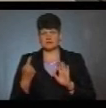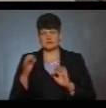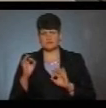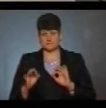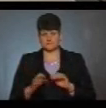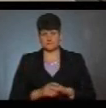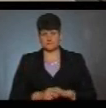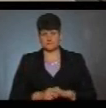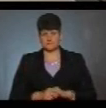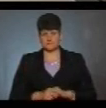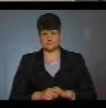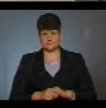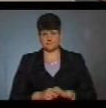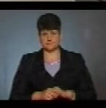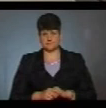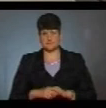7,1%.